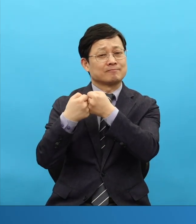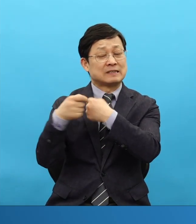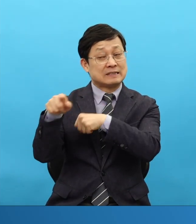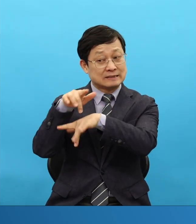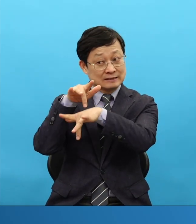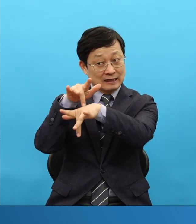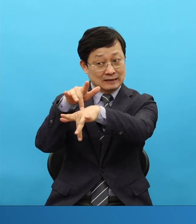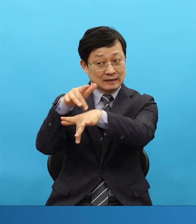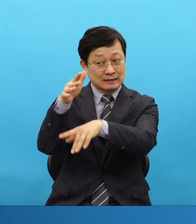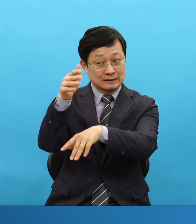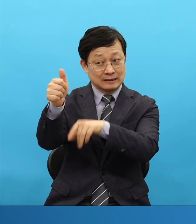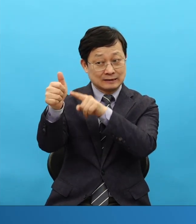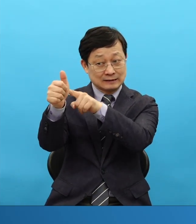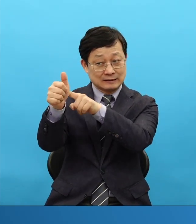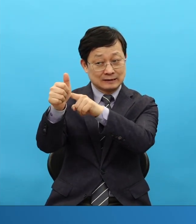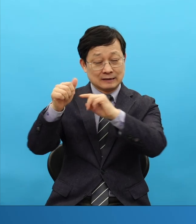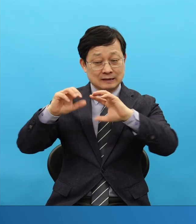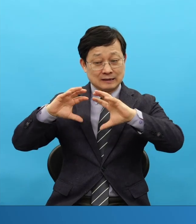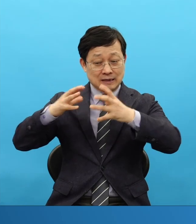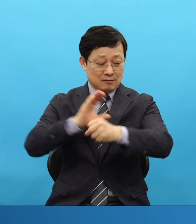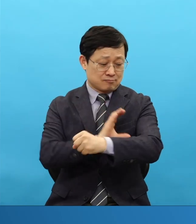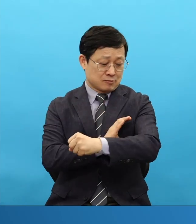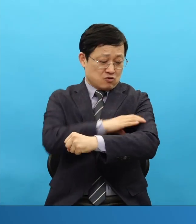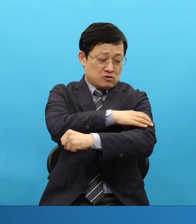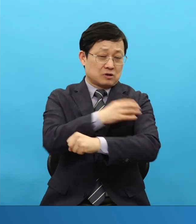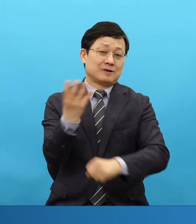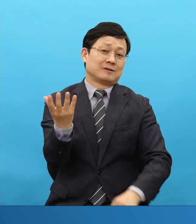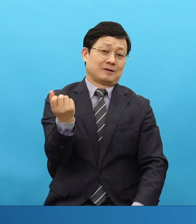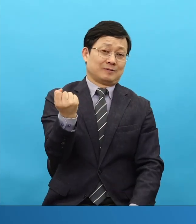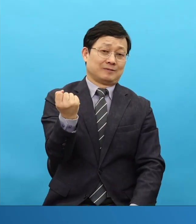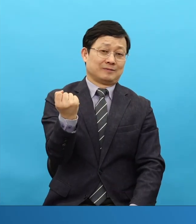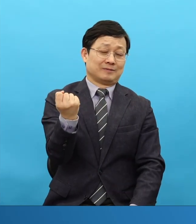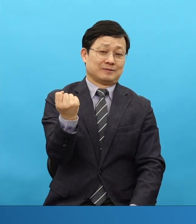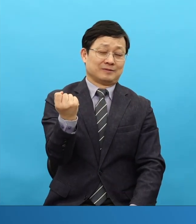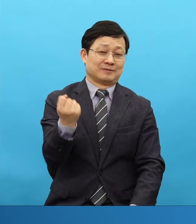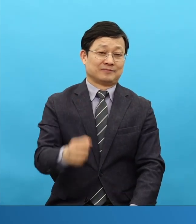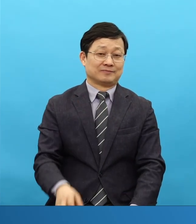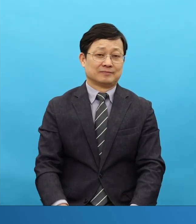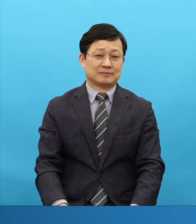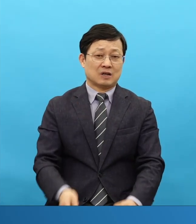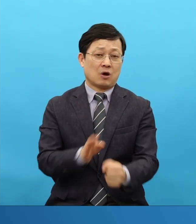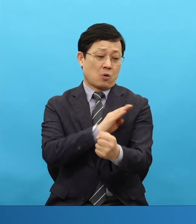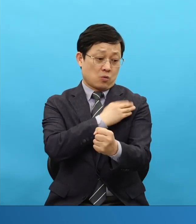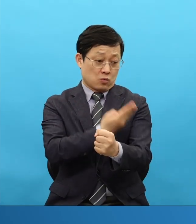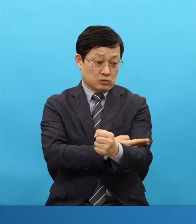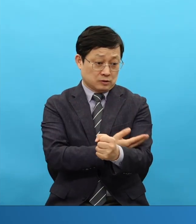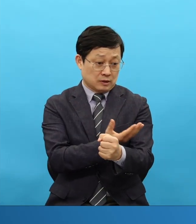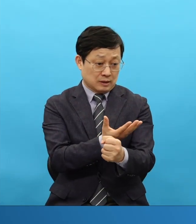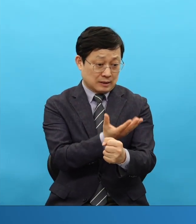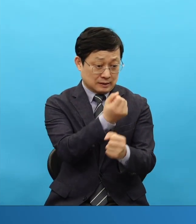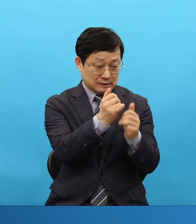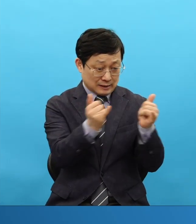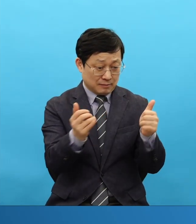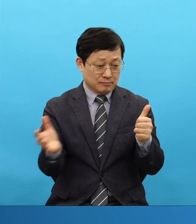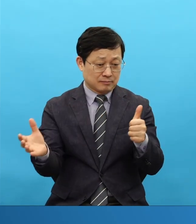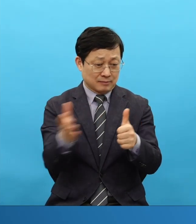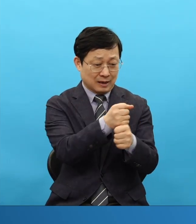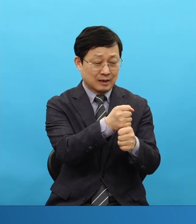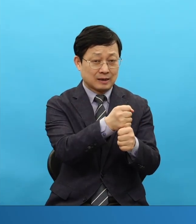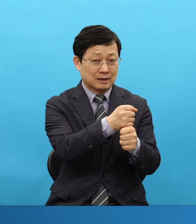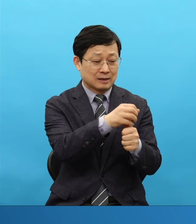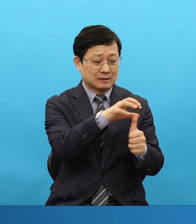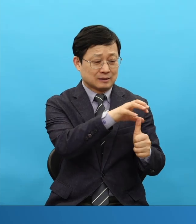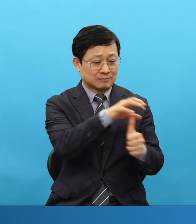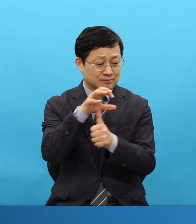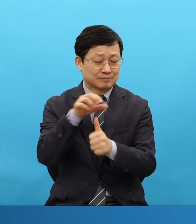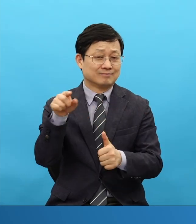사단은 정사를 잡고 있어요. And Satan is holding on to the authorities. 또 권세자를 잡고 있어요. He's holding on to the governments. 그리고